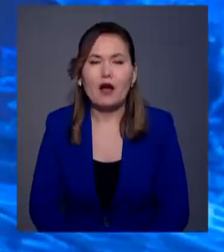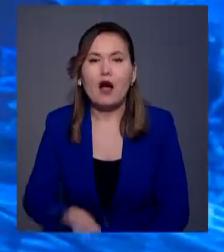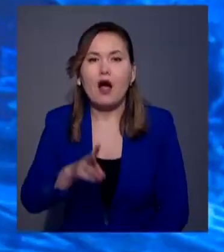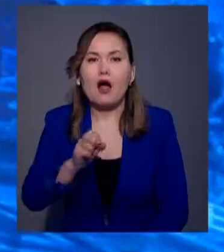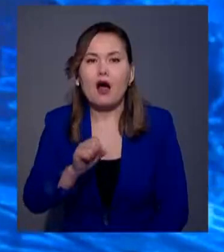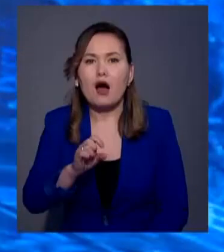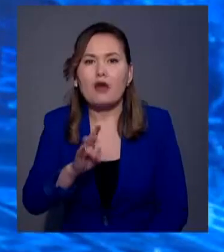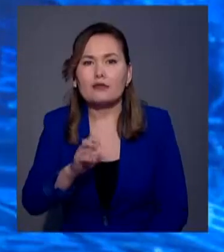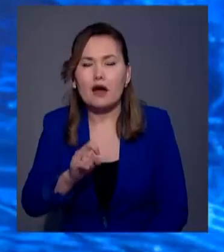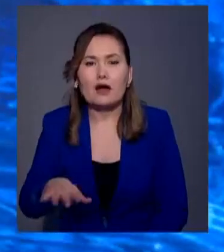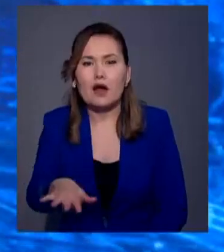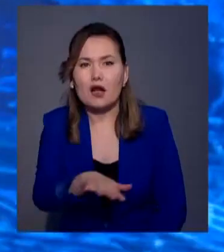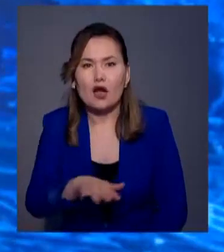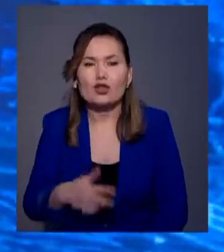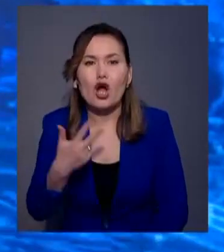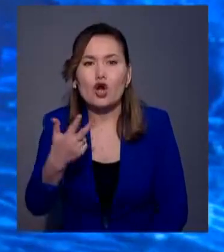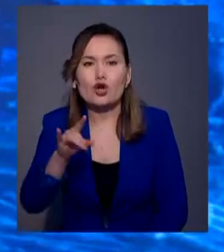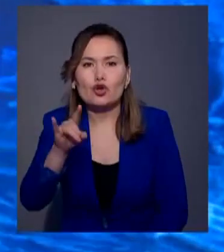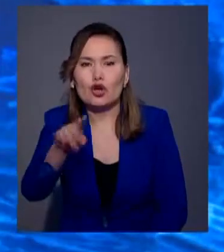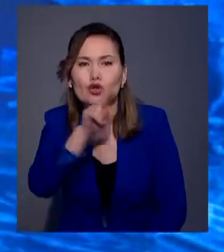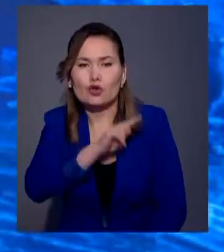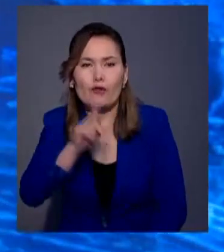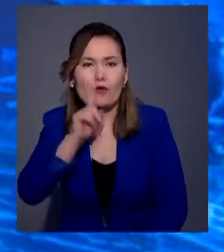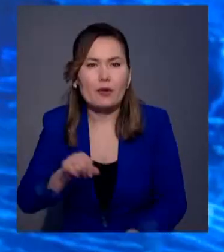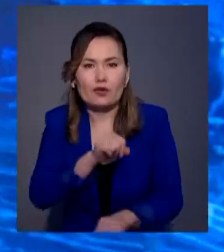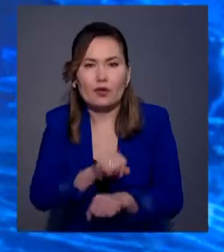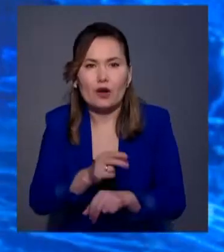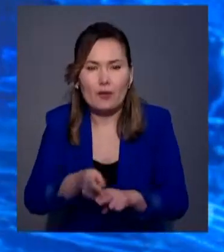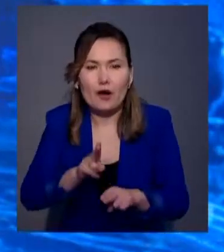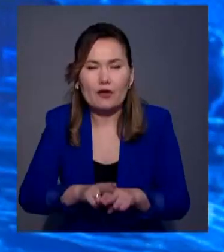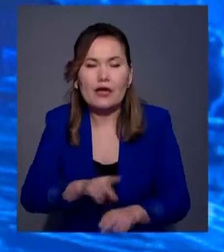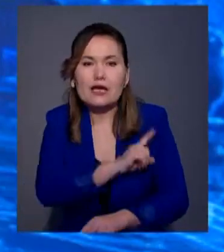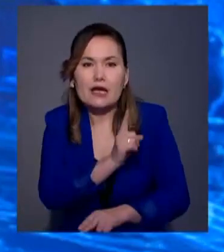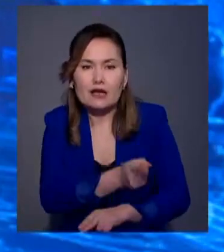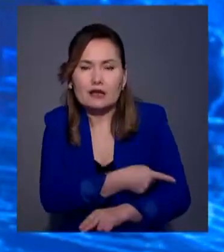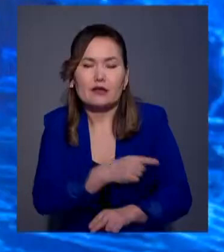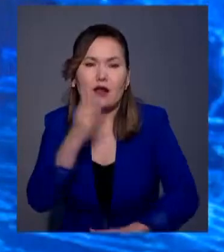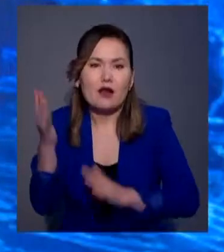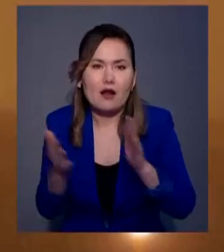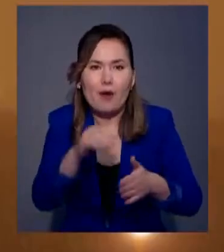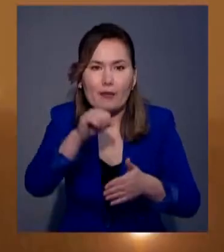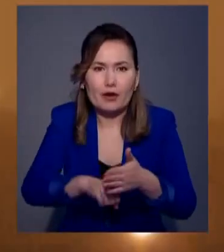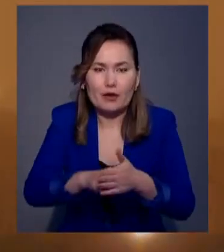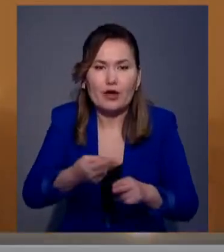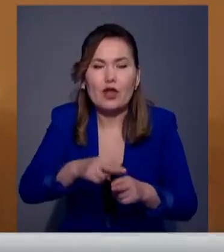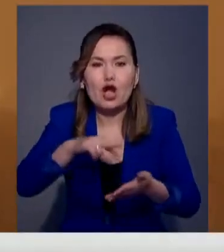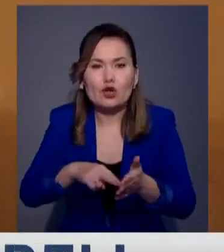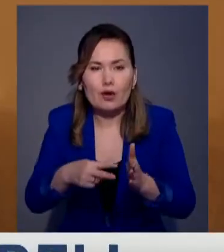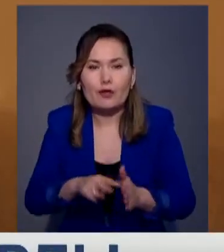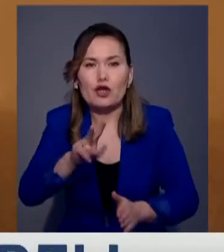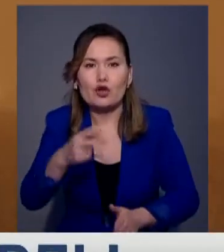Канар аралдарында 3 бірдей әуежай жұмысын уақытша тоқтатты. Оған құмды дауыл себеп. Соның салдарынан